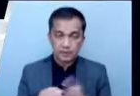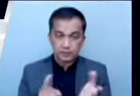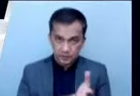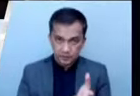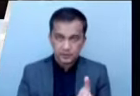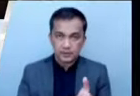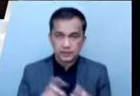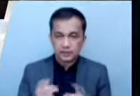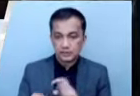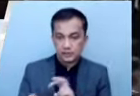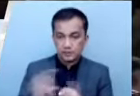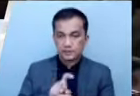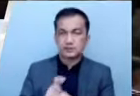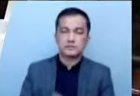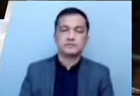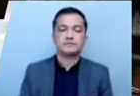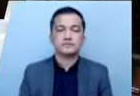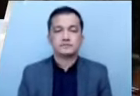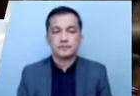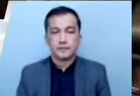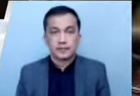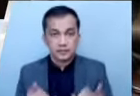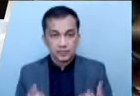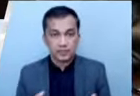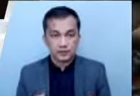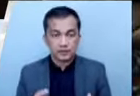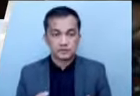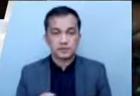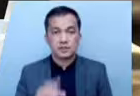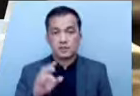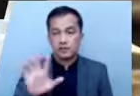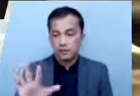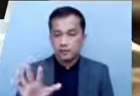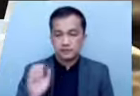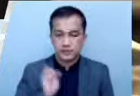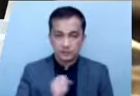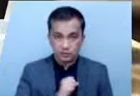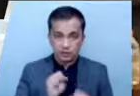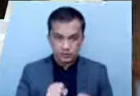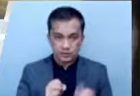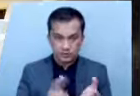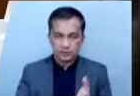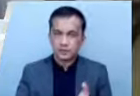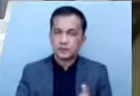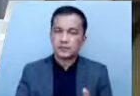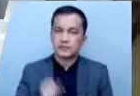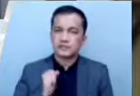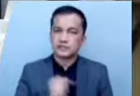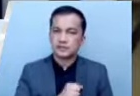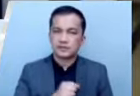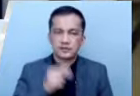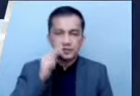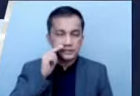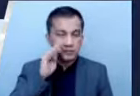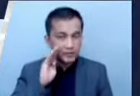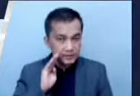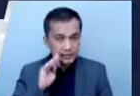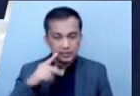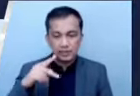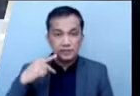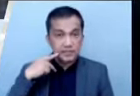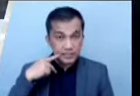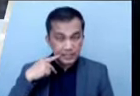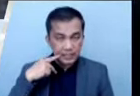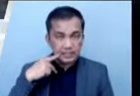para rito. Sa ngayon, may lima pang senador na pwedeng pumirma. Yan ay sina Senador Nancy Binay, Pia Cayetano, Mark